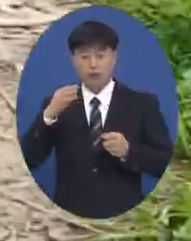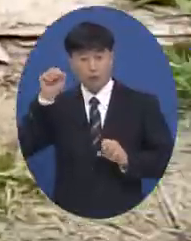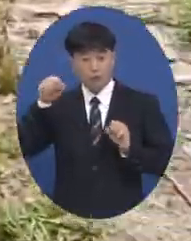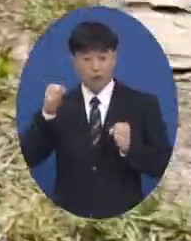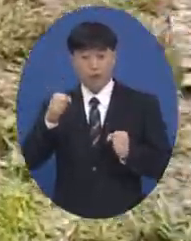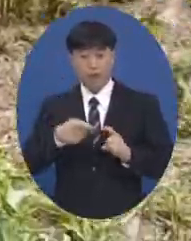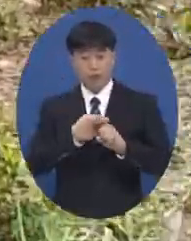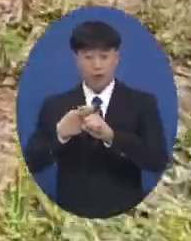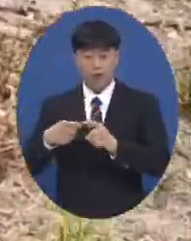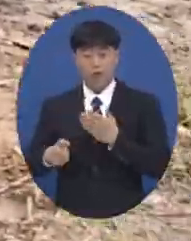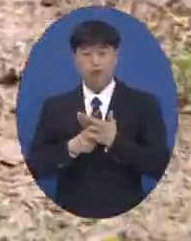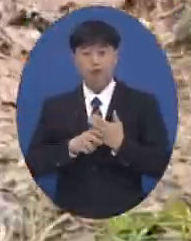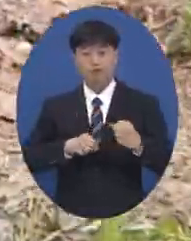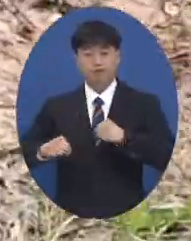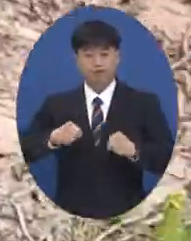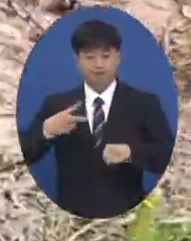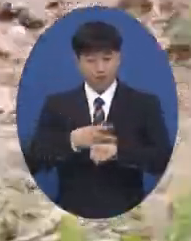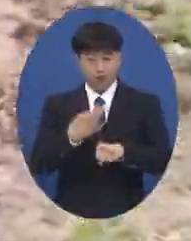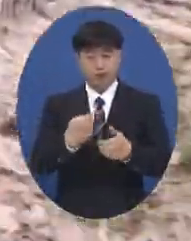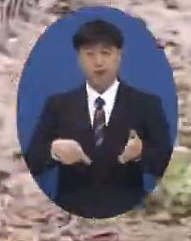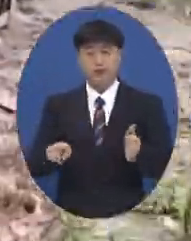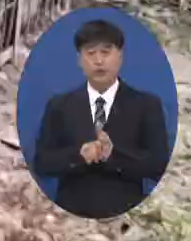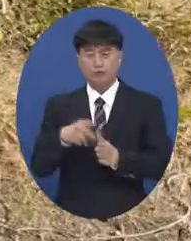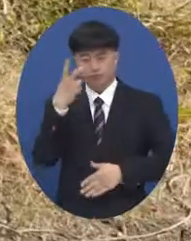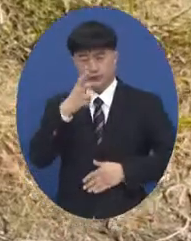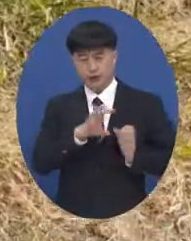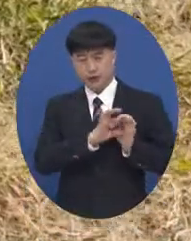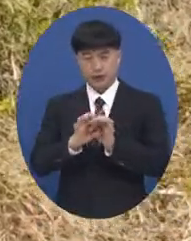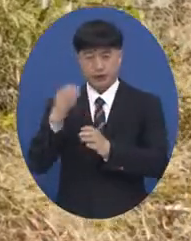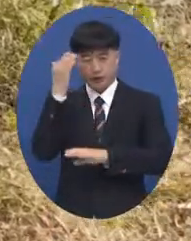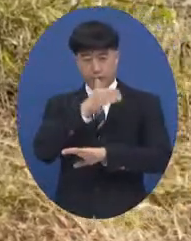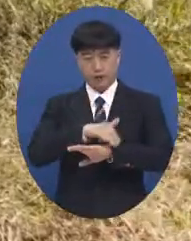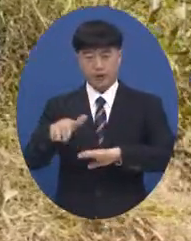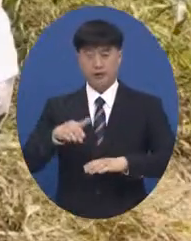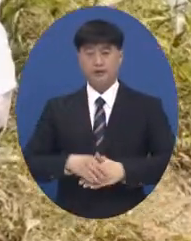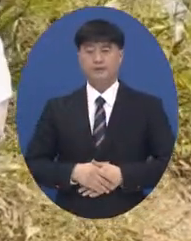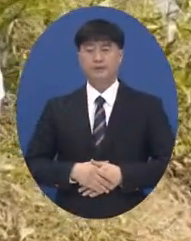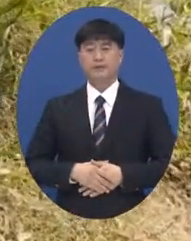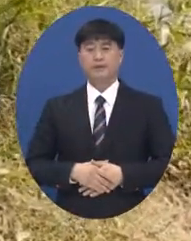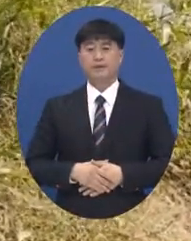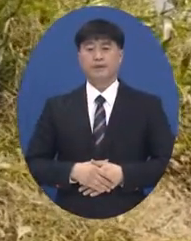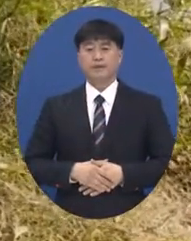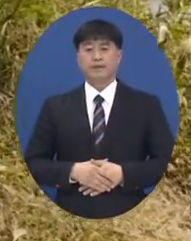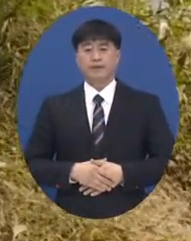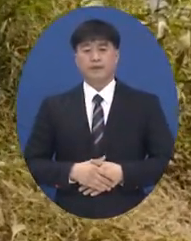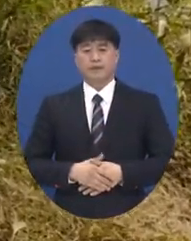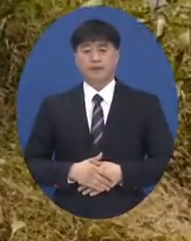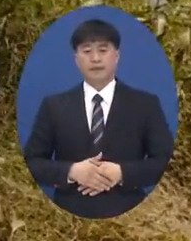불법행위 근절을 위해 수사를 지속하겠다는 방침입니다. 경기지TV 이슬비입니다.